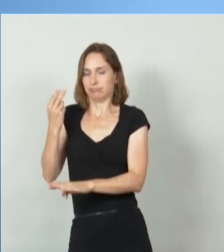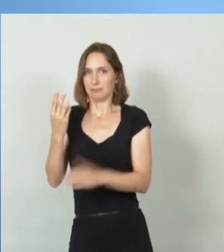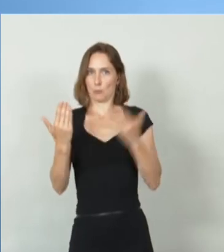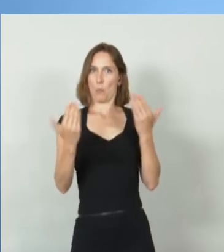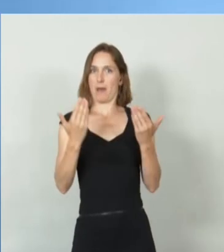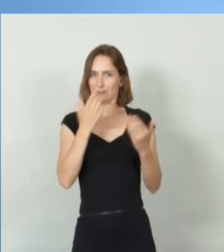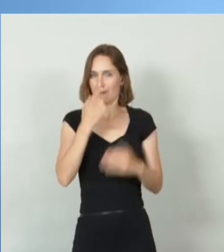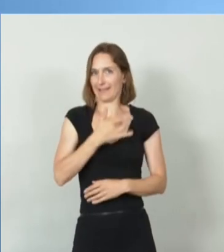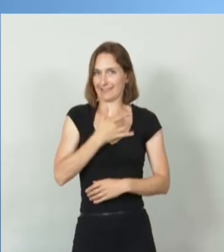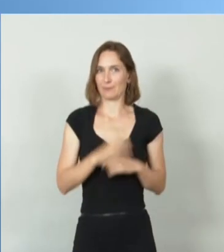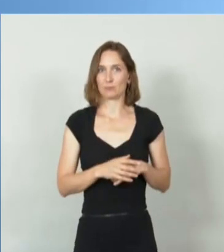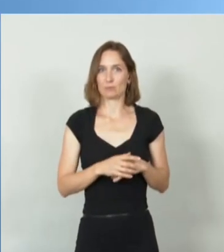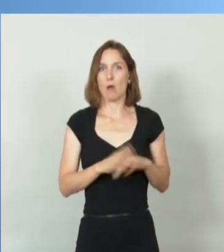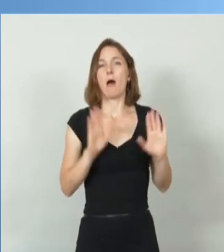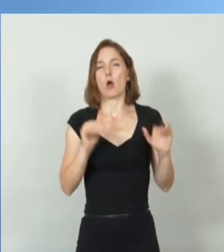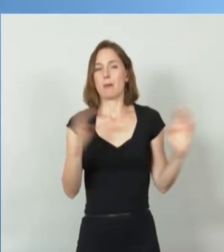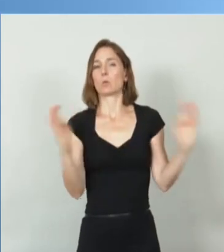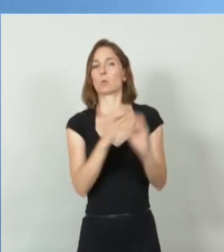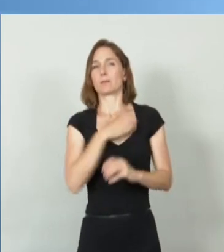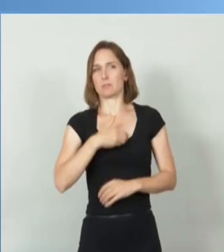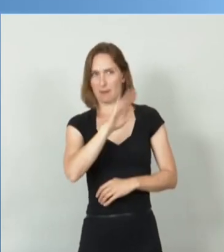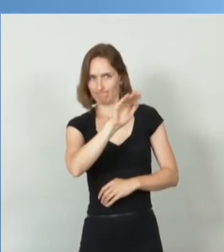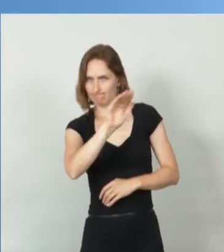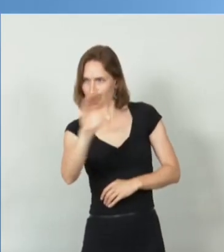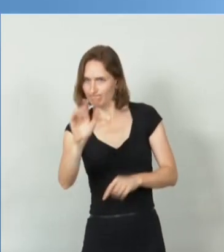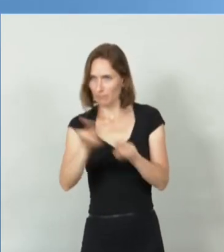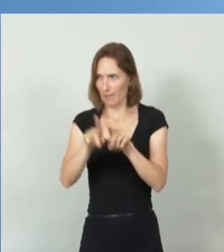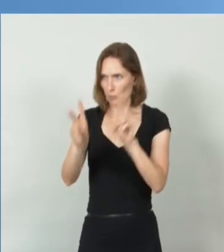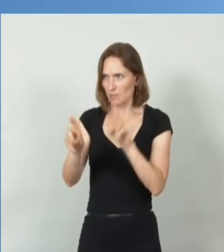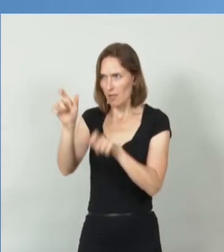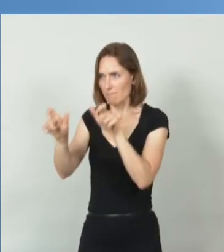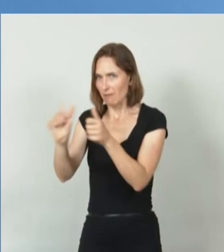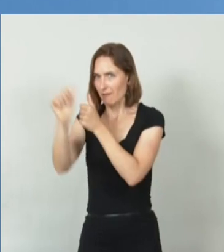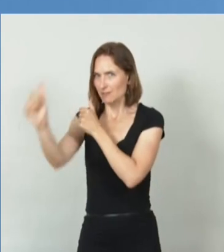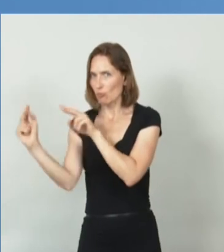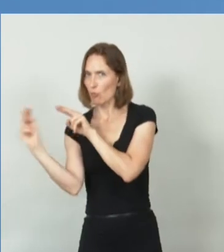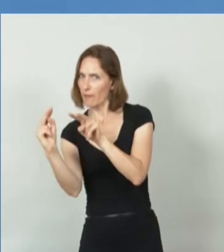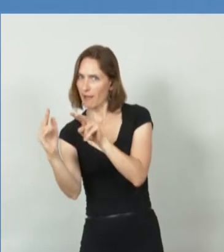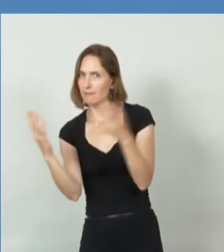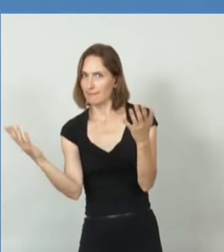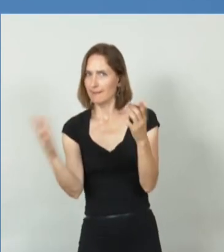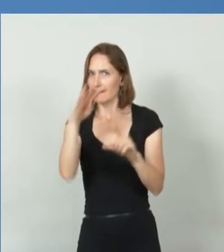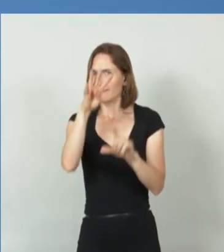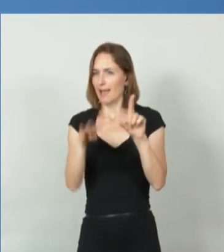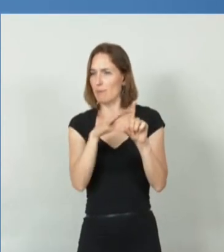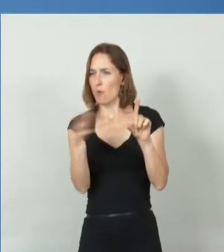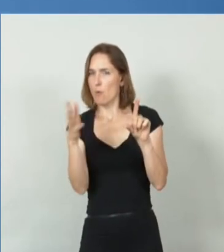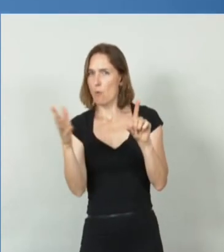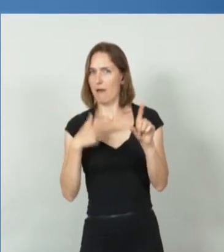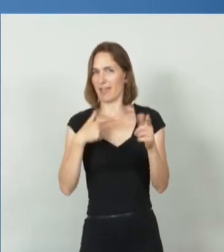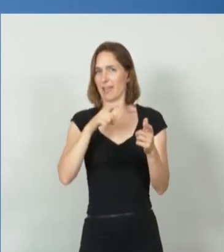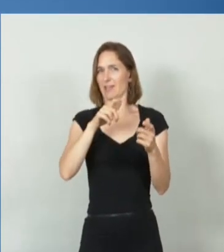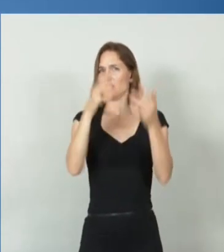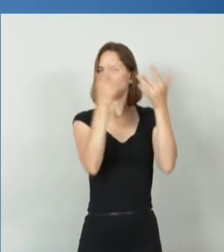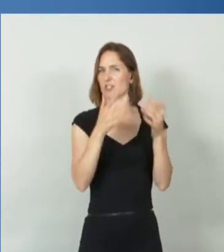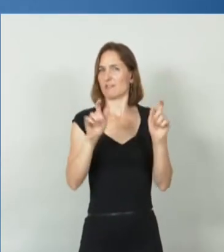téléspectateurs éventuels sur un tableau qui est toujours très parlant dans ces dossiers c'est les chiffres clés qui se trouvent